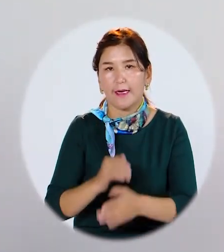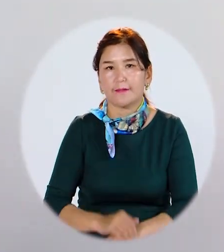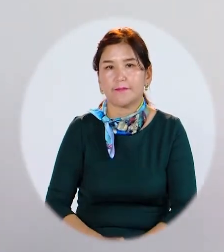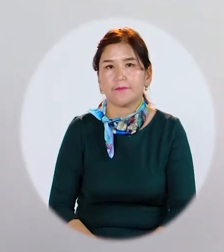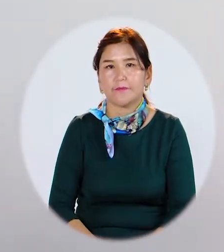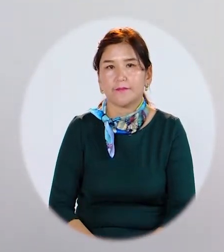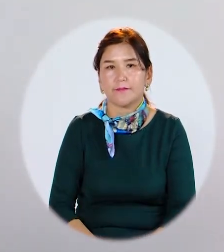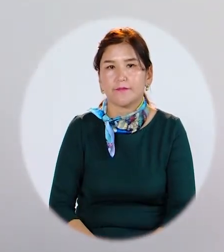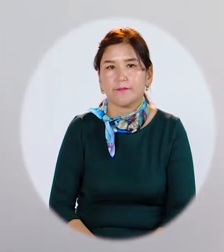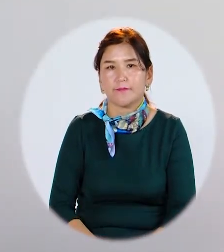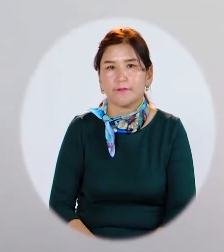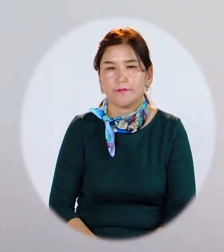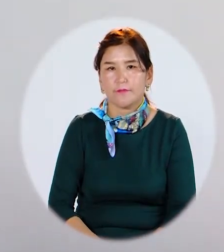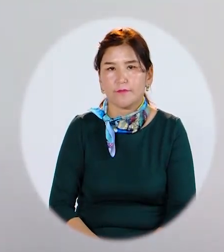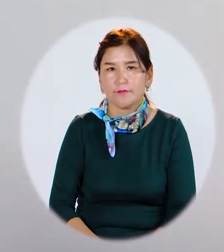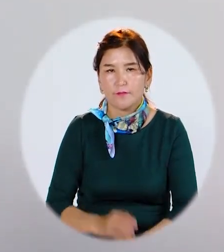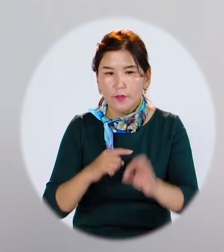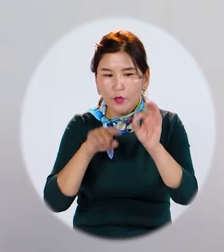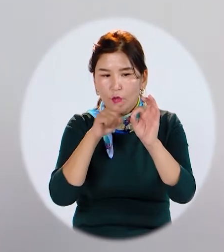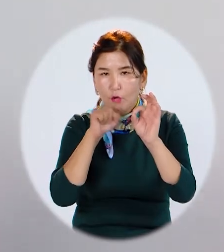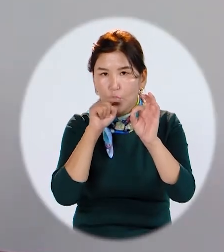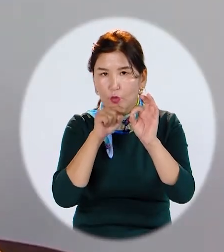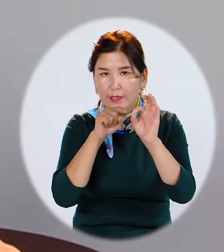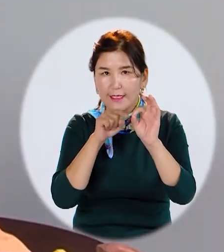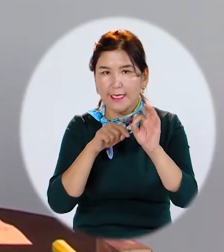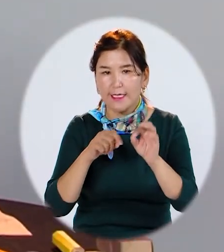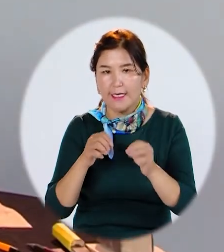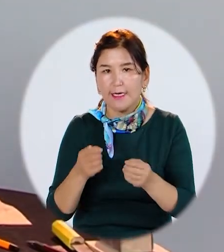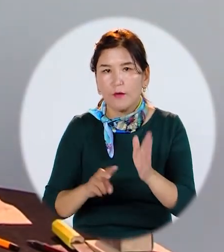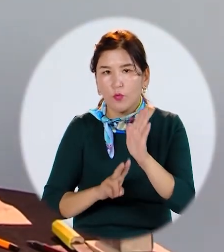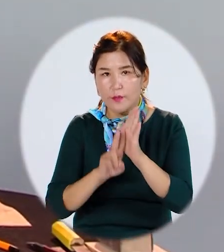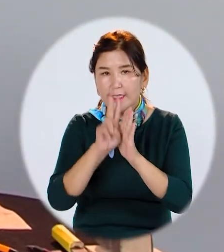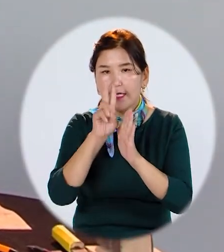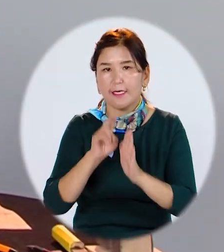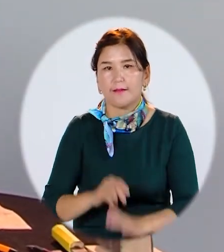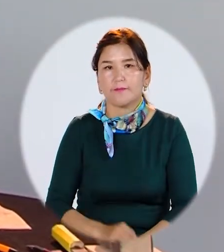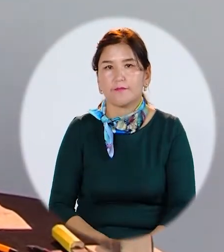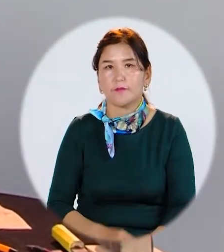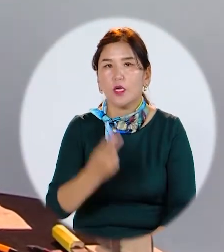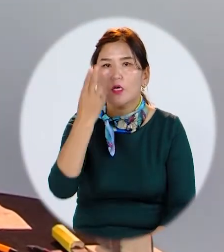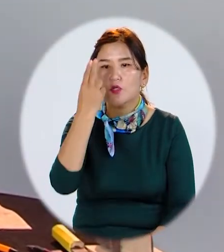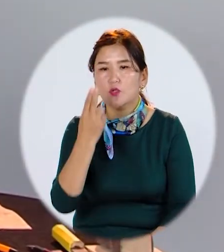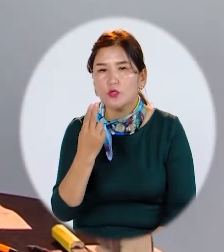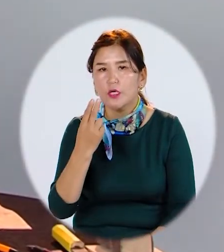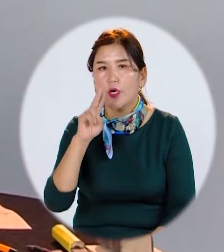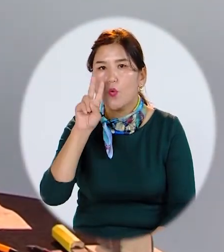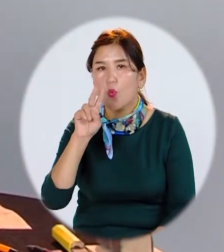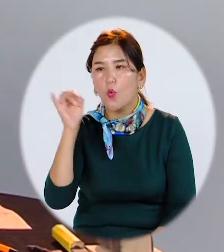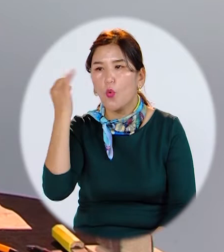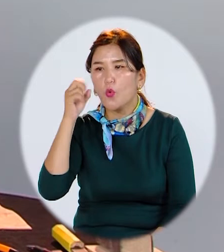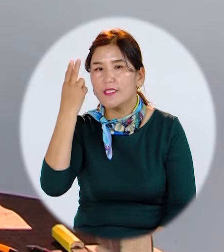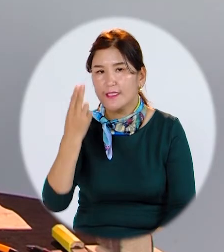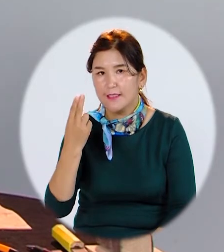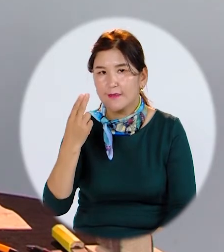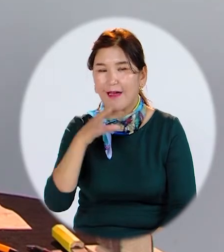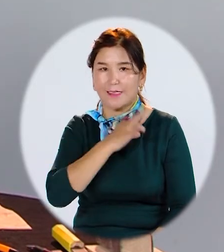За доод хэсгийг нүх хэсгийг бүдэрэ гаргая. За цүүцээр ингэж авч өгнө. За